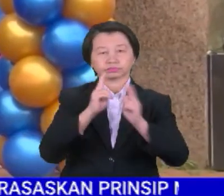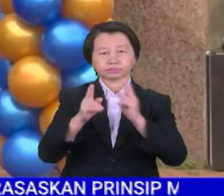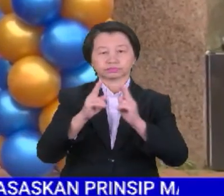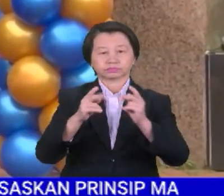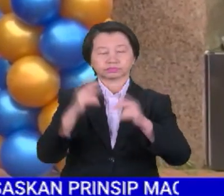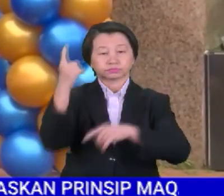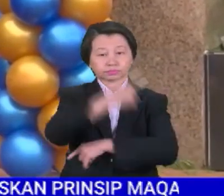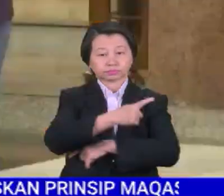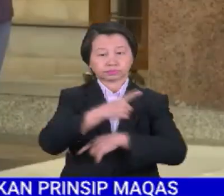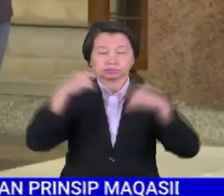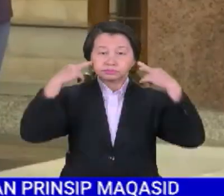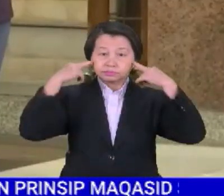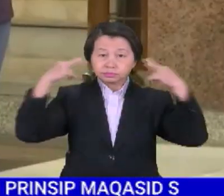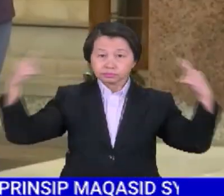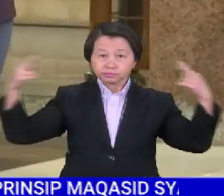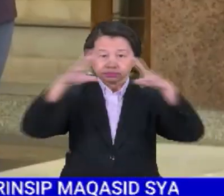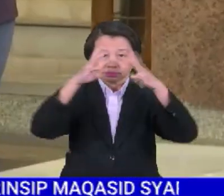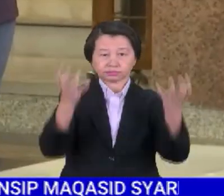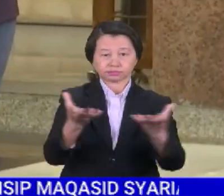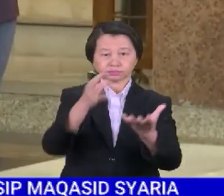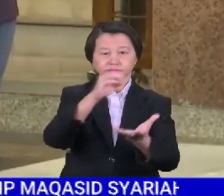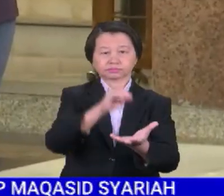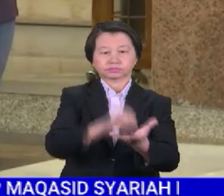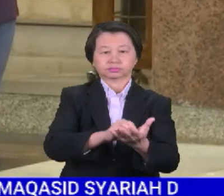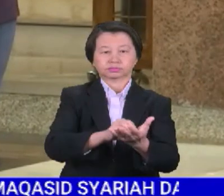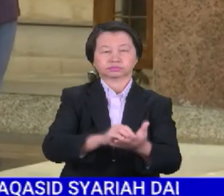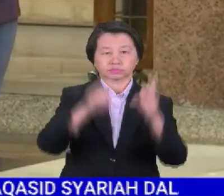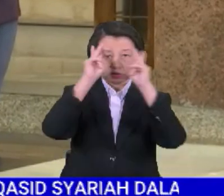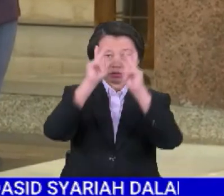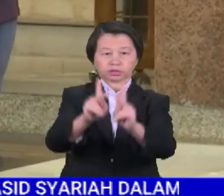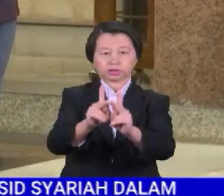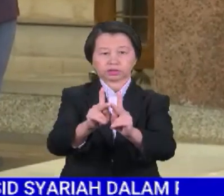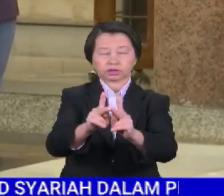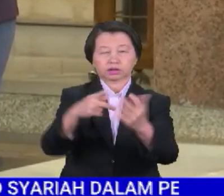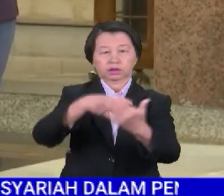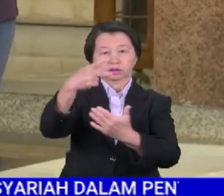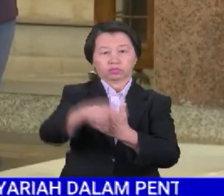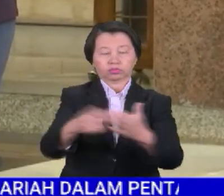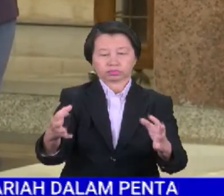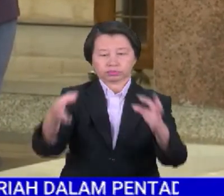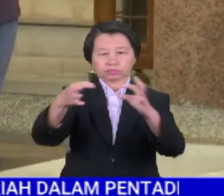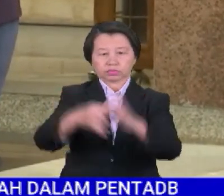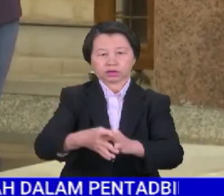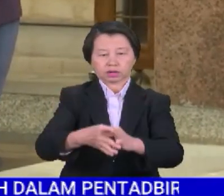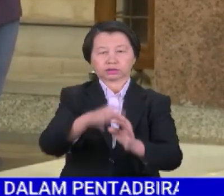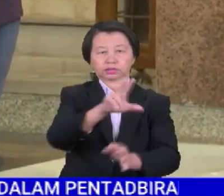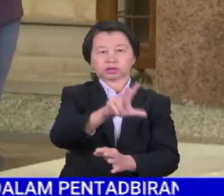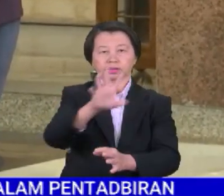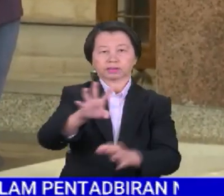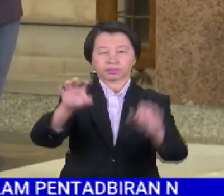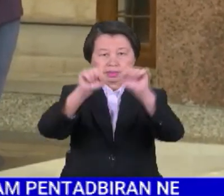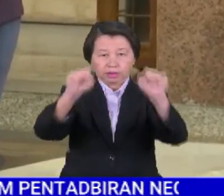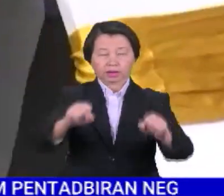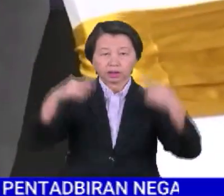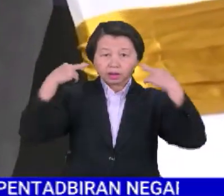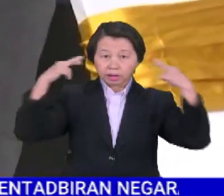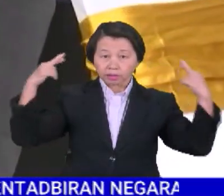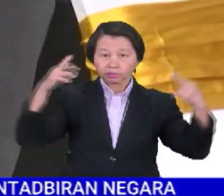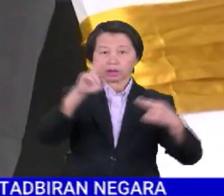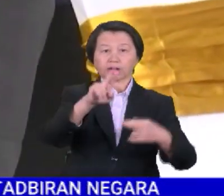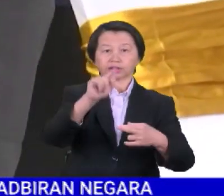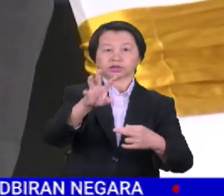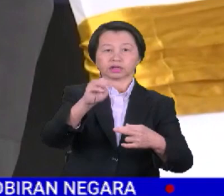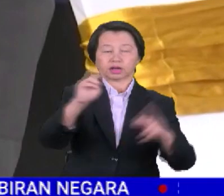Sedunia 2023 di Kompleks Penyiaran Sultan Haji Ahmad Shah Kuantan. Program menggabungkan 34 stesen radio RTM